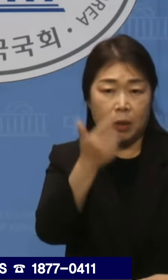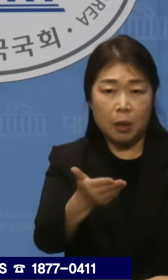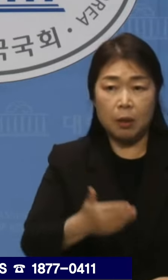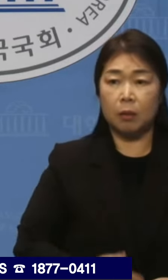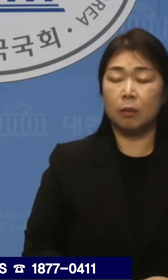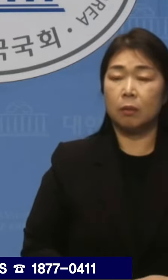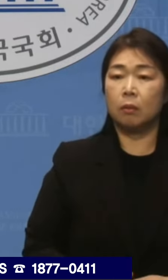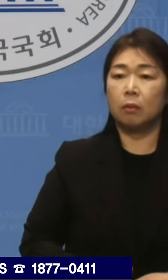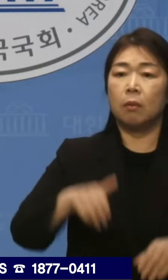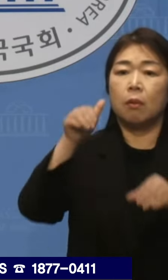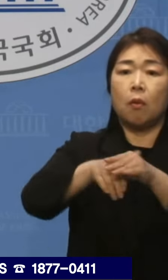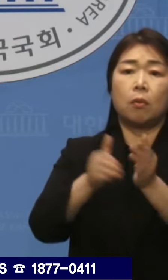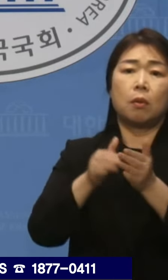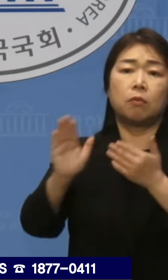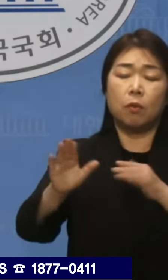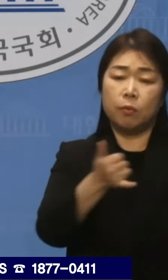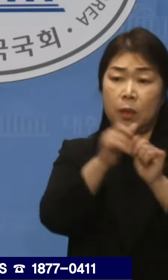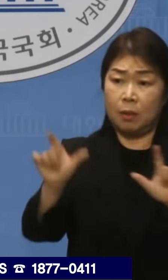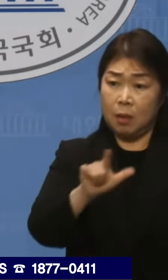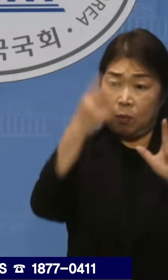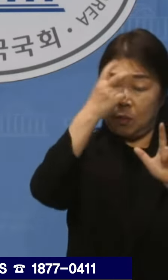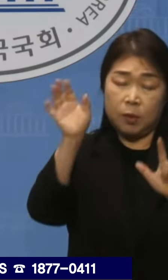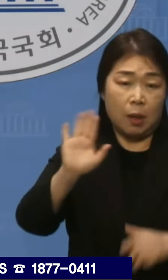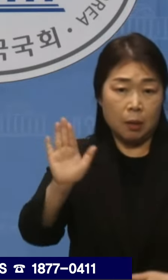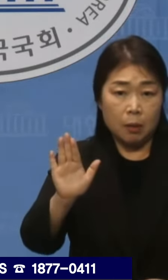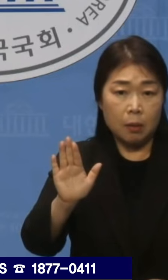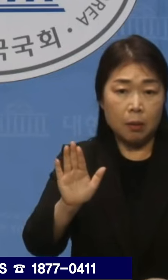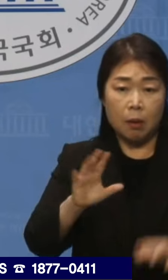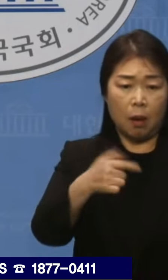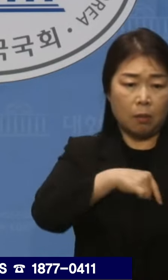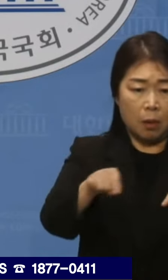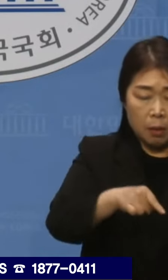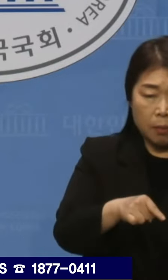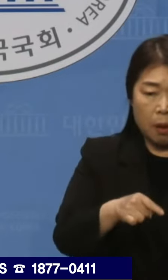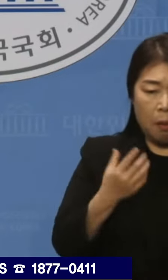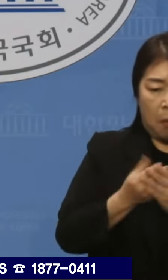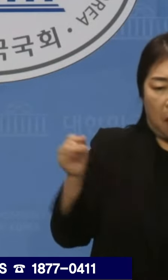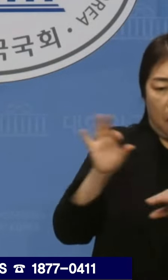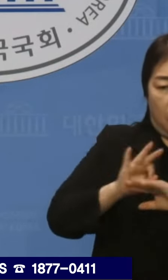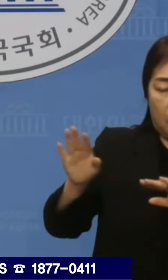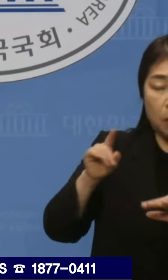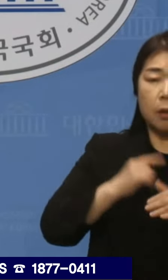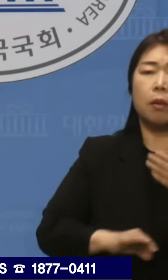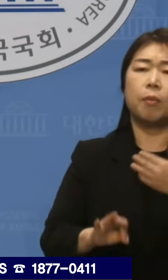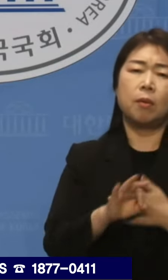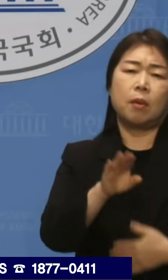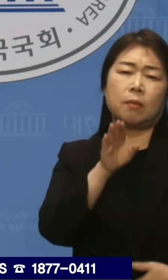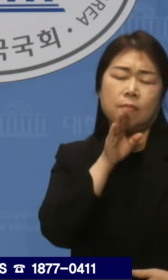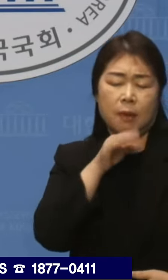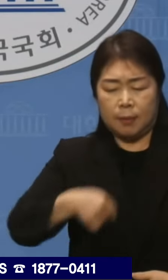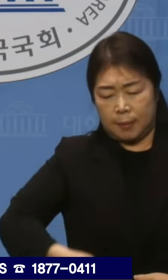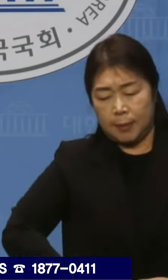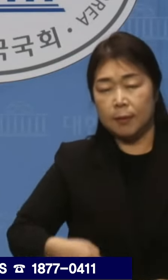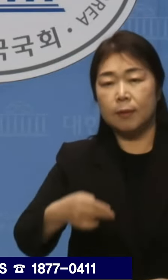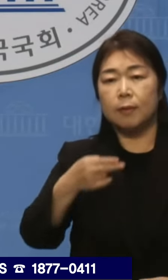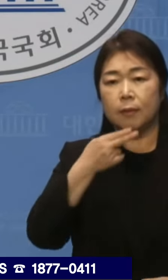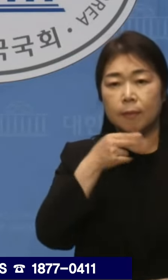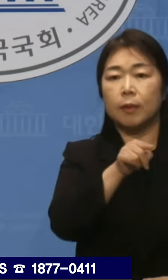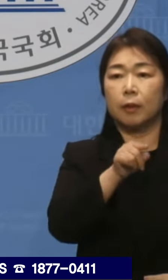삶은 어떻게 되든 상관없다는 생각으로 국정을 운영하고 있다면 정말 양심 없는